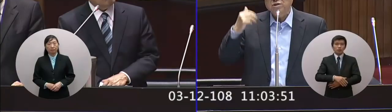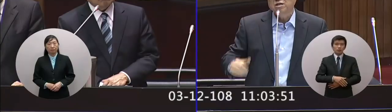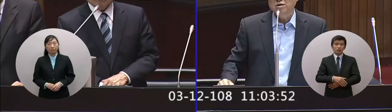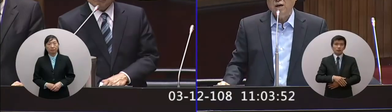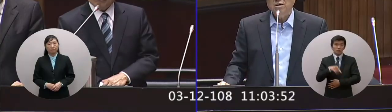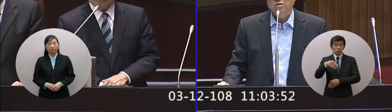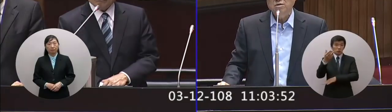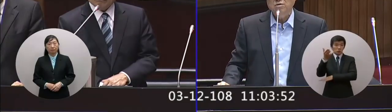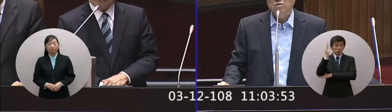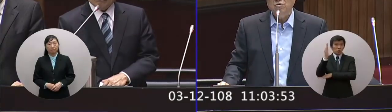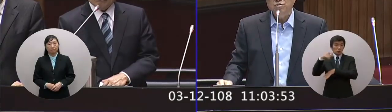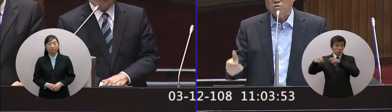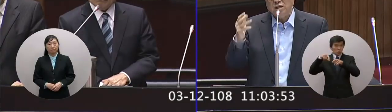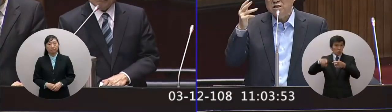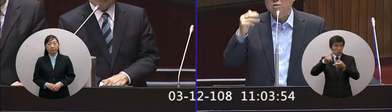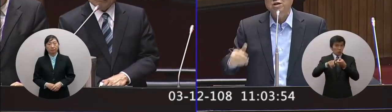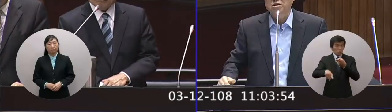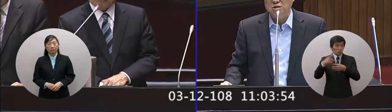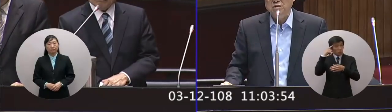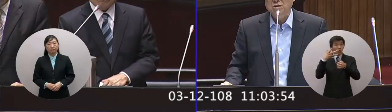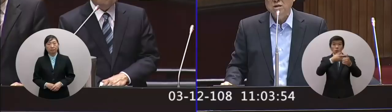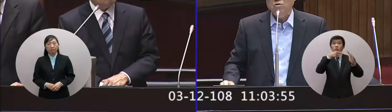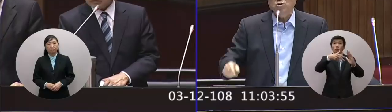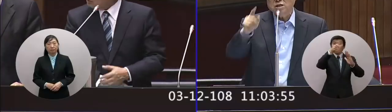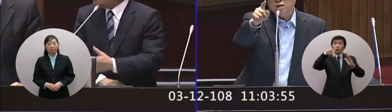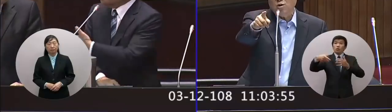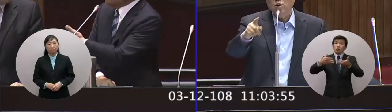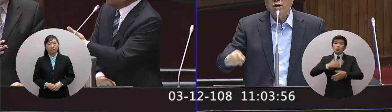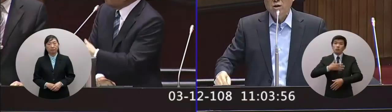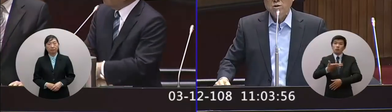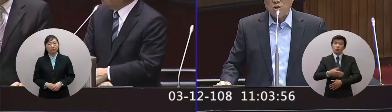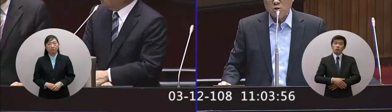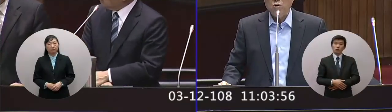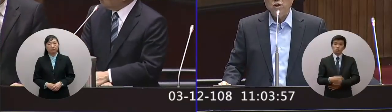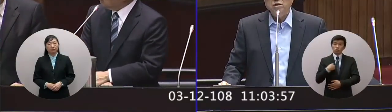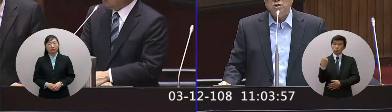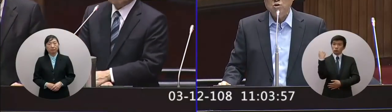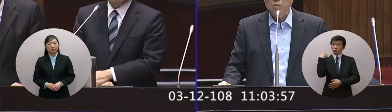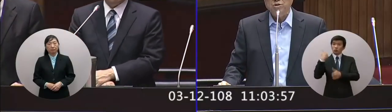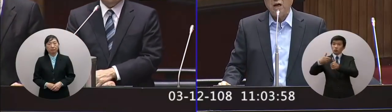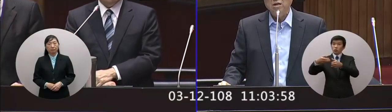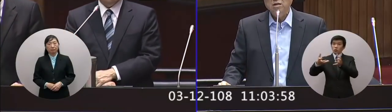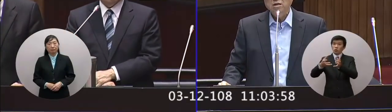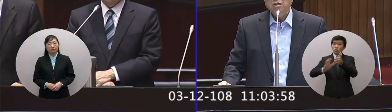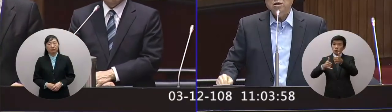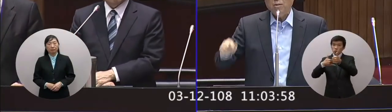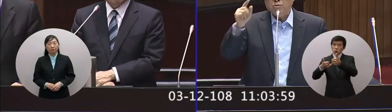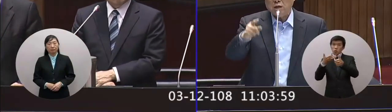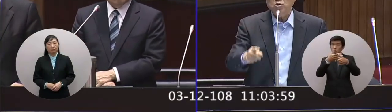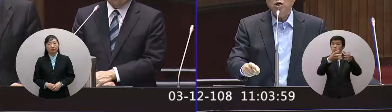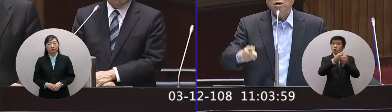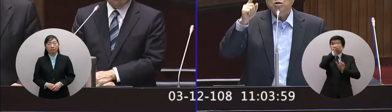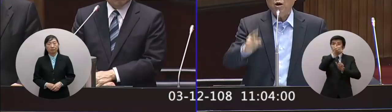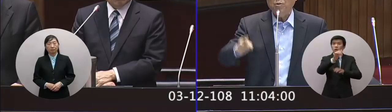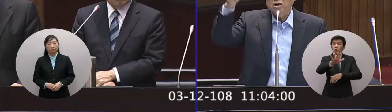这是政府的政策吗？我不知道院长知道不知道这个事。我昨天在教委会咨询过部长，